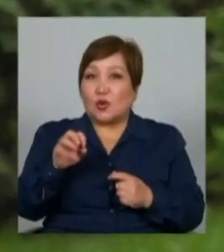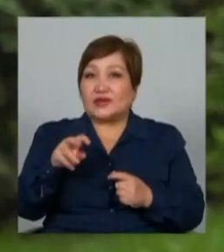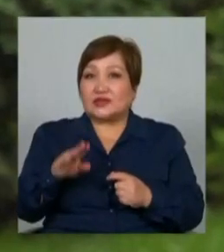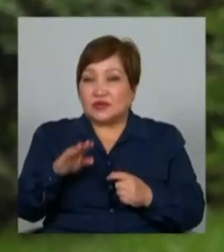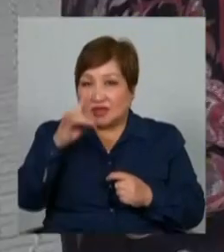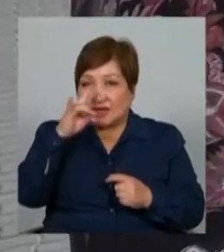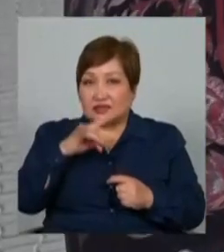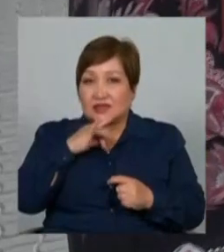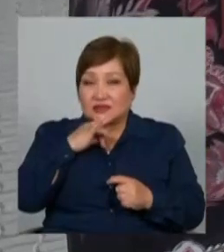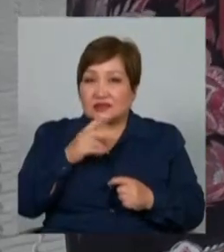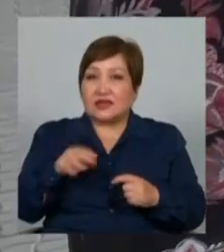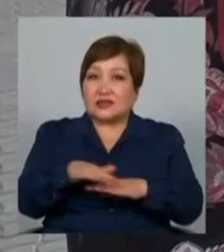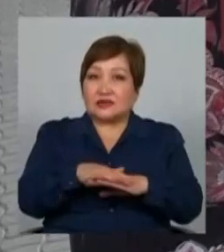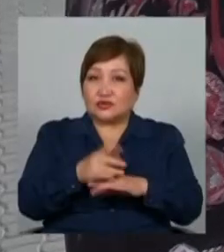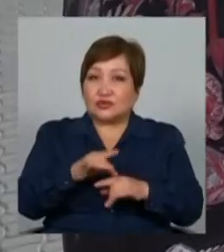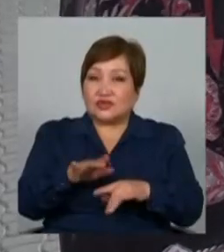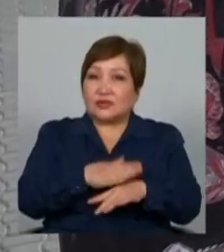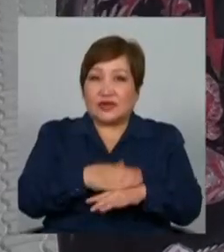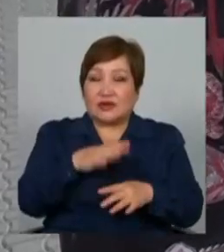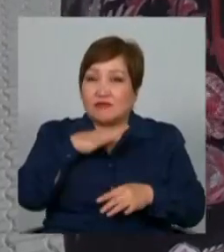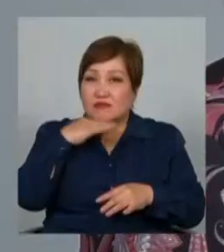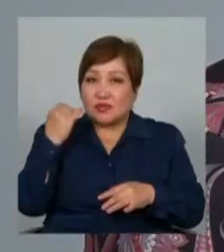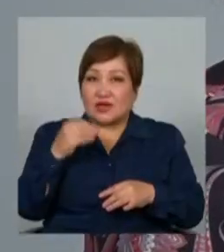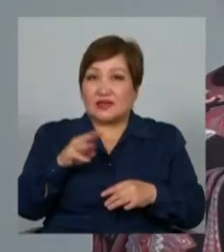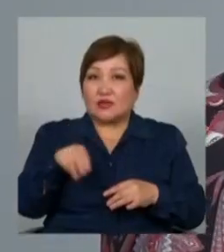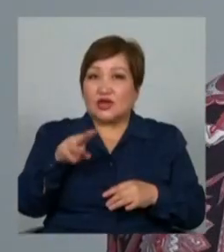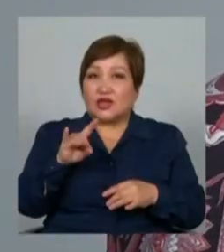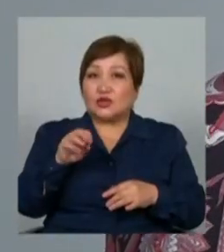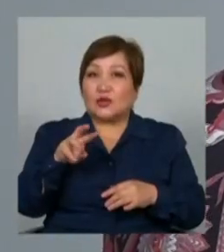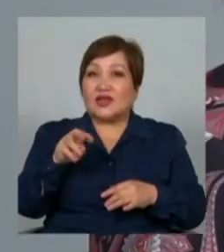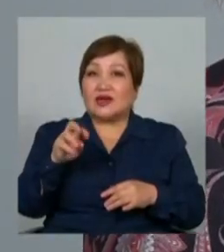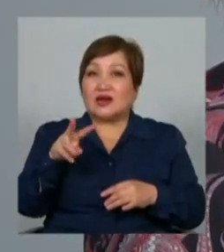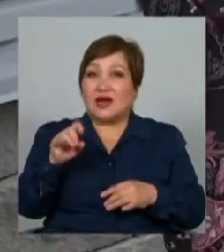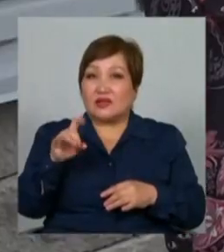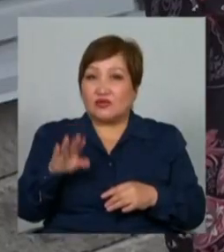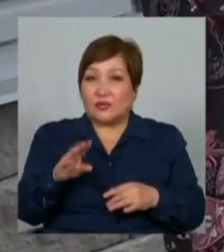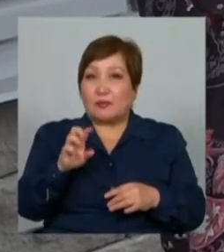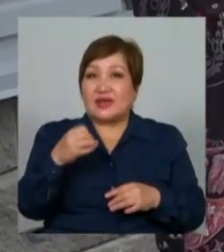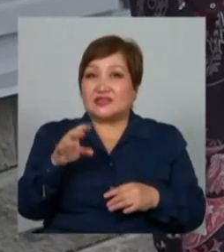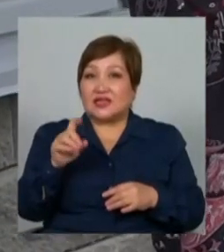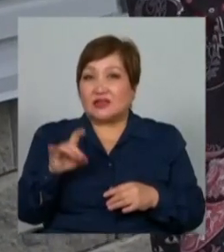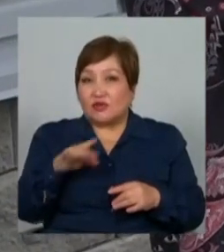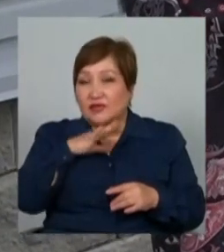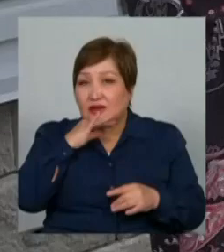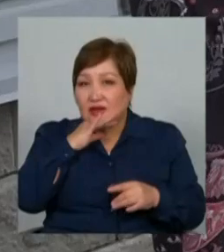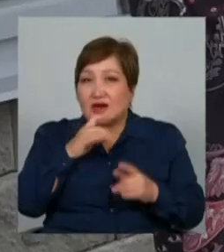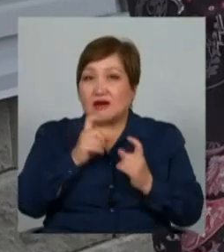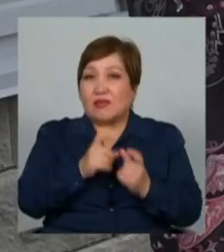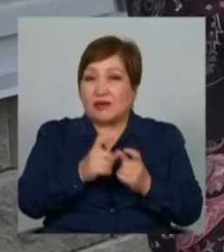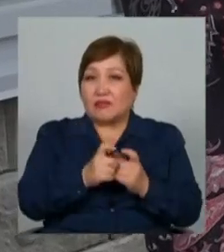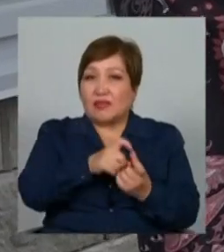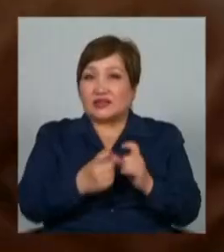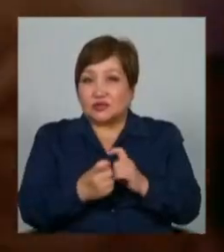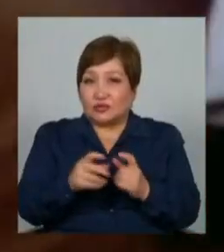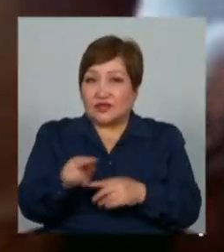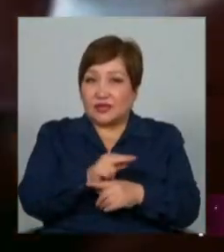жасап кеткен жақсылығы ұшан теңіз дейді. Дәулет Тұрлыханов, Бақтияр Байсейітов сияқты ел мерейін асырған талай балуандарды тәрбиелеген бапкер